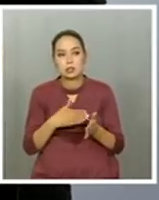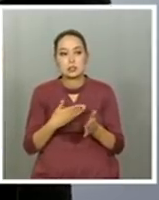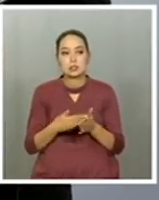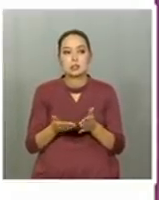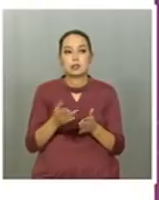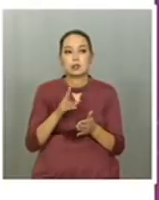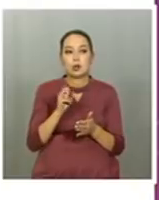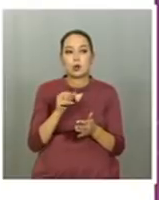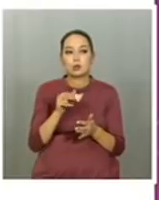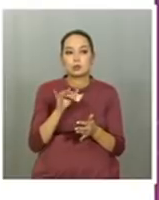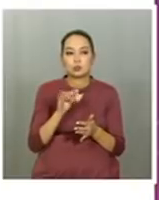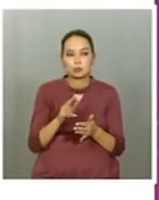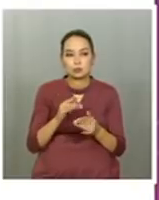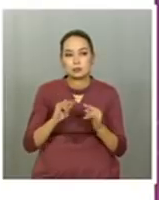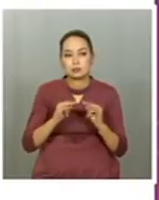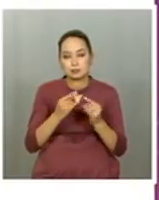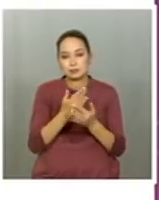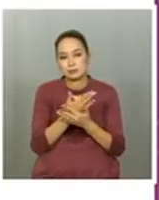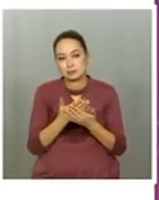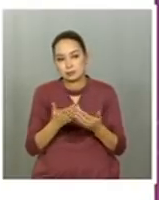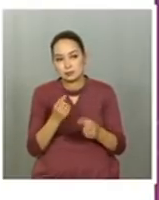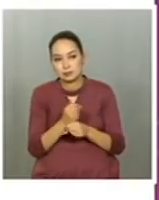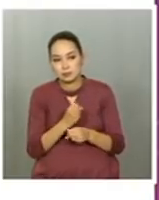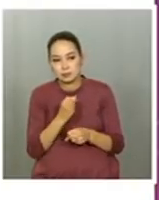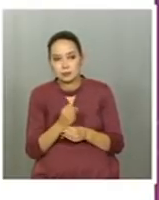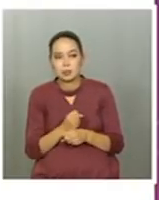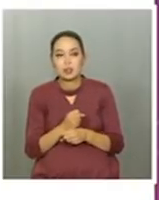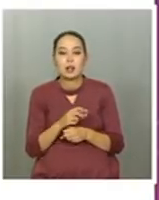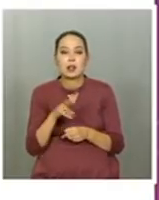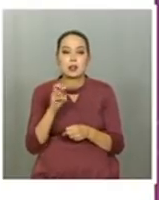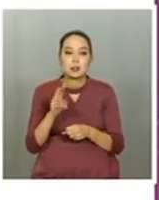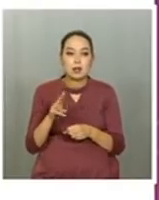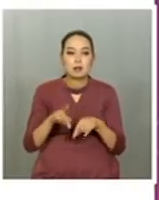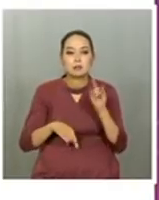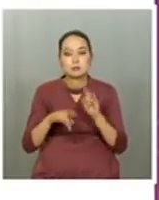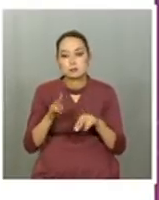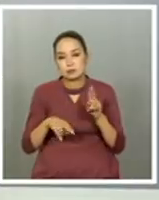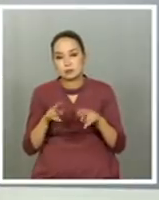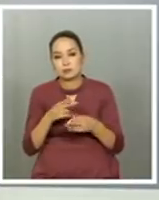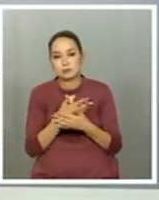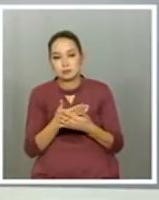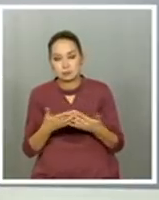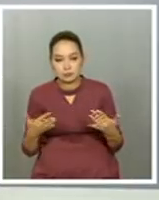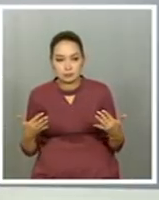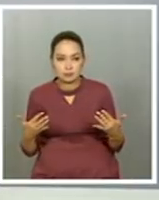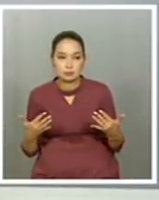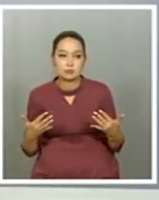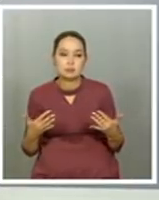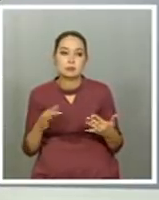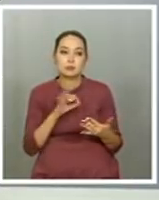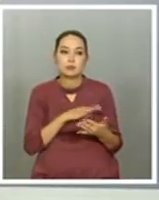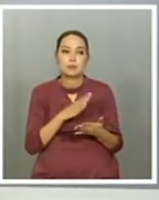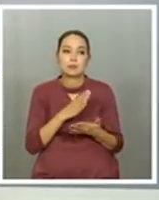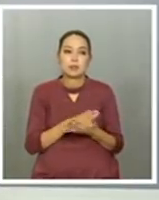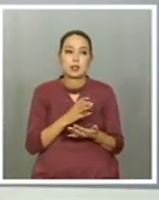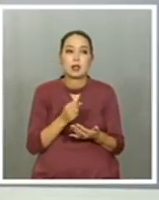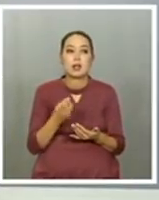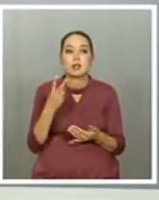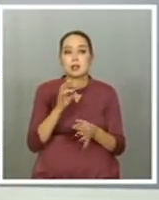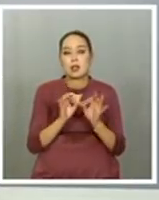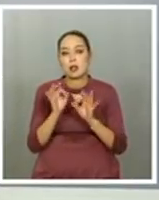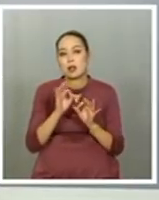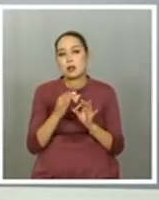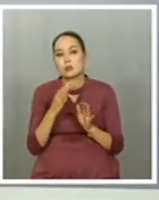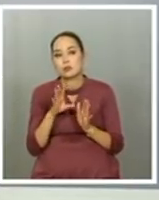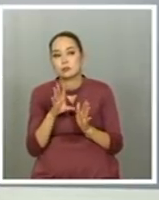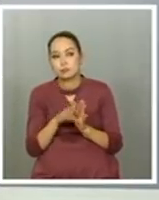каучук өндірісіне, сонымен бірге лак және бояу өндірісіне қолданылады. Ал көп атымды спирттер, оның ішінде 2